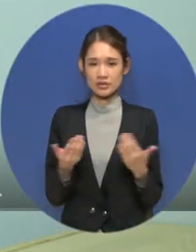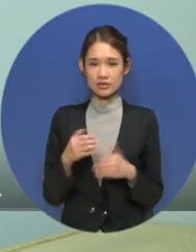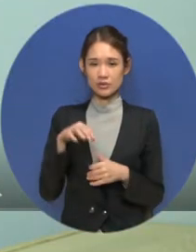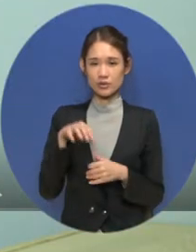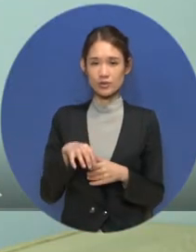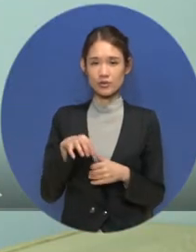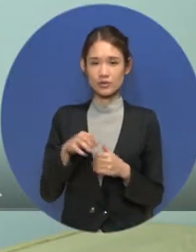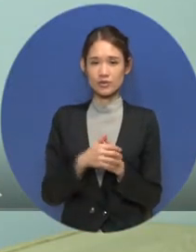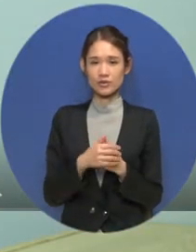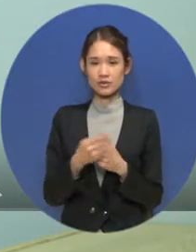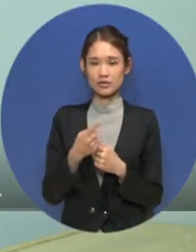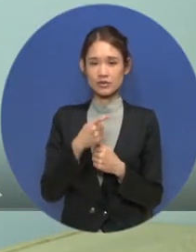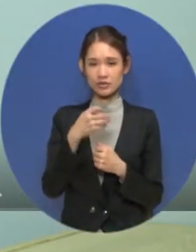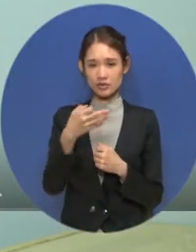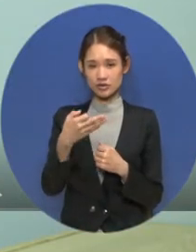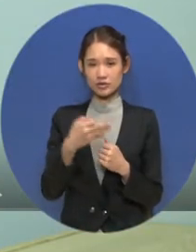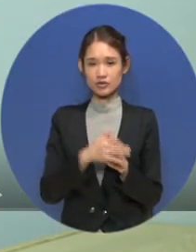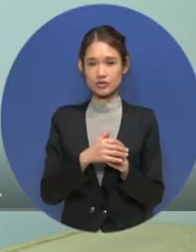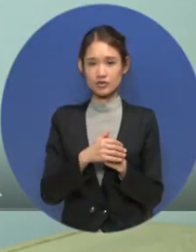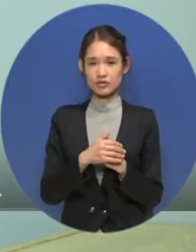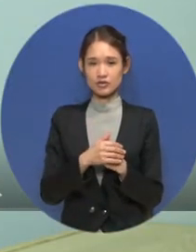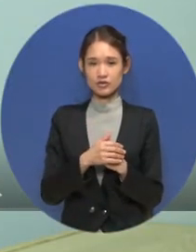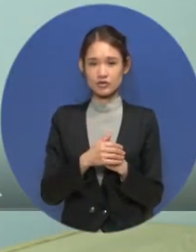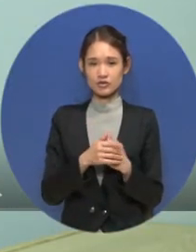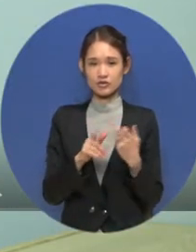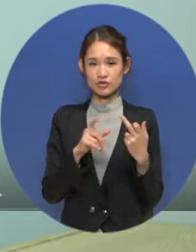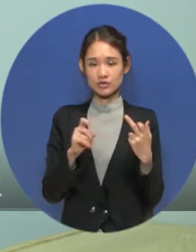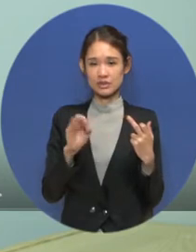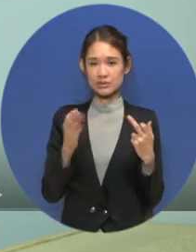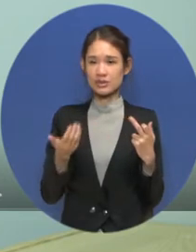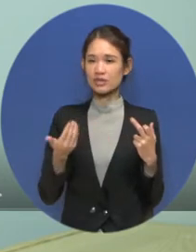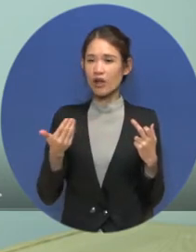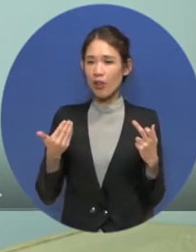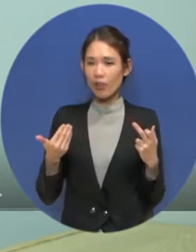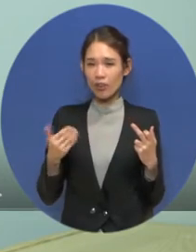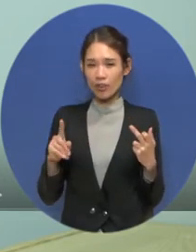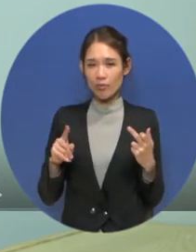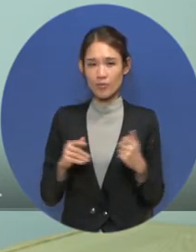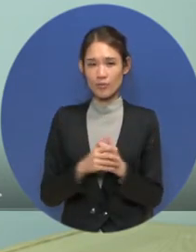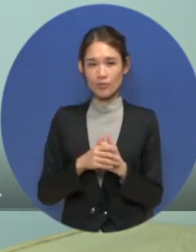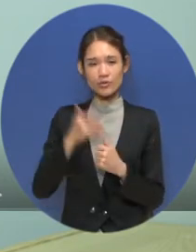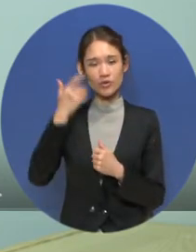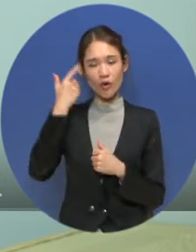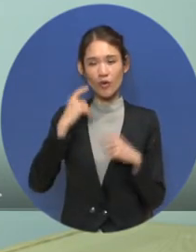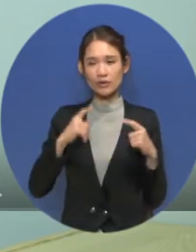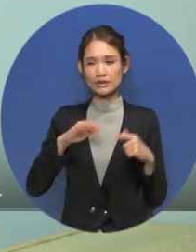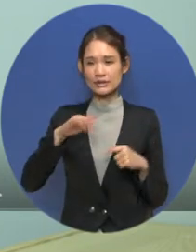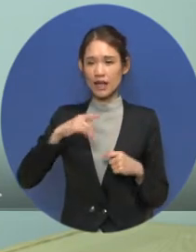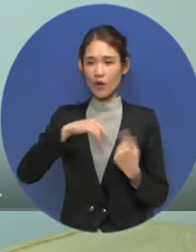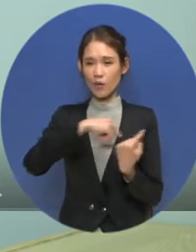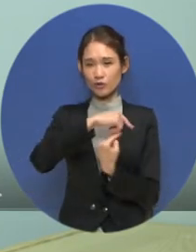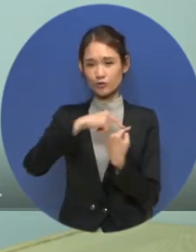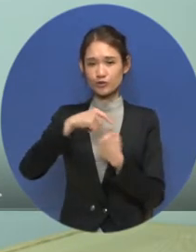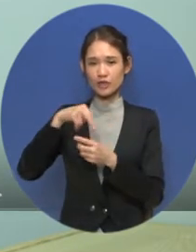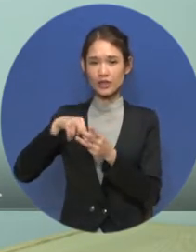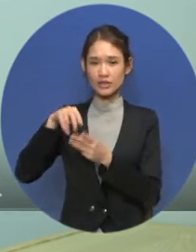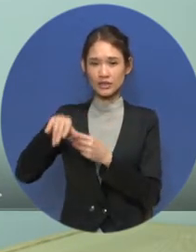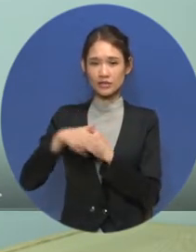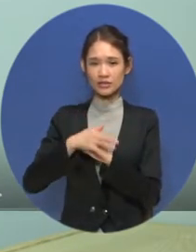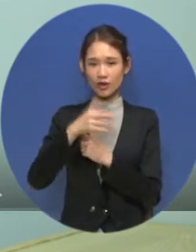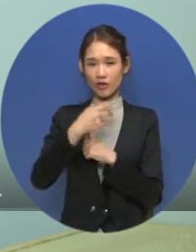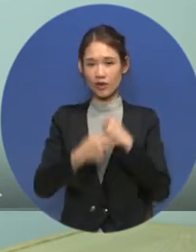이 공간이 처음엔 작년 12월 10일 전까지는 저 영등포 자원순환센터에 있었어요.